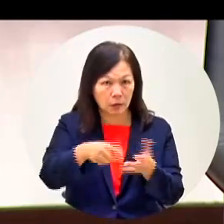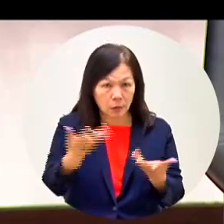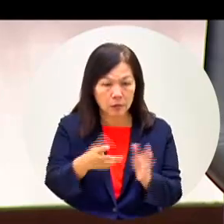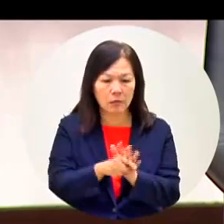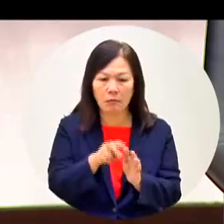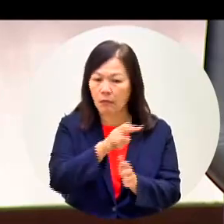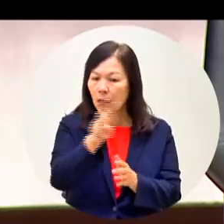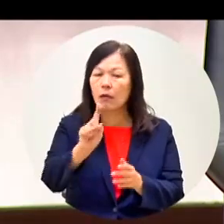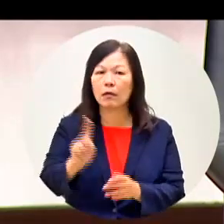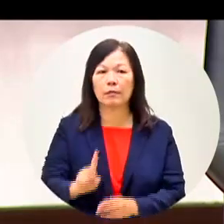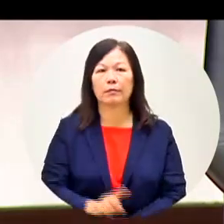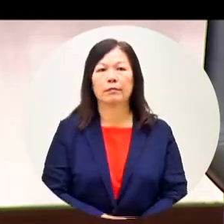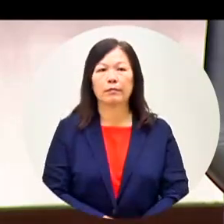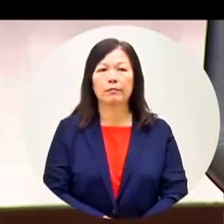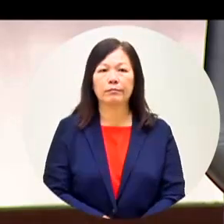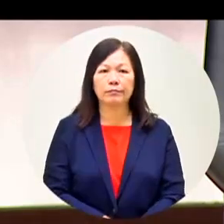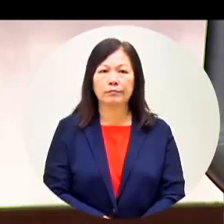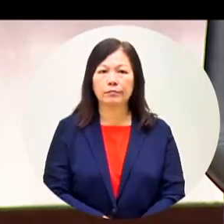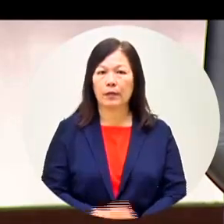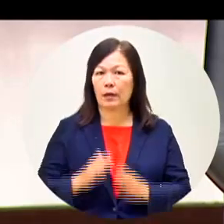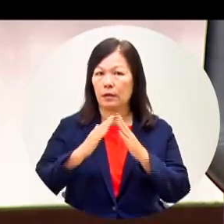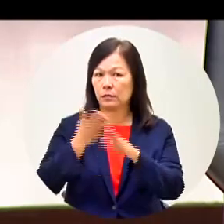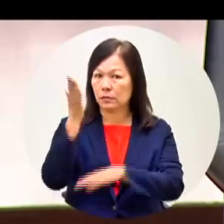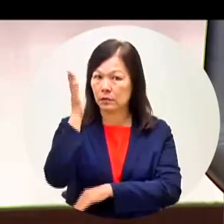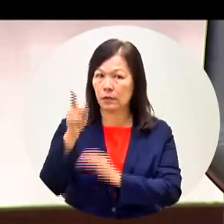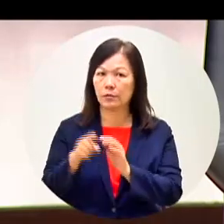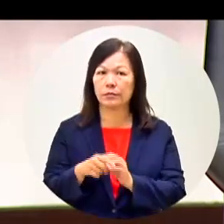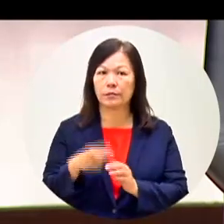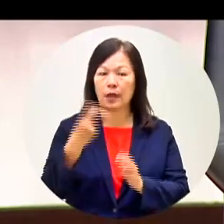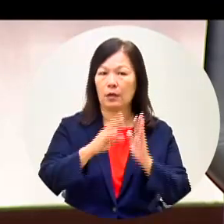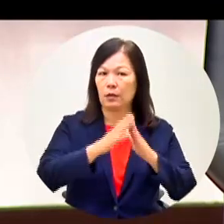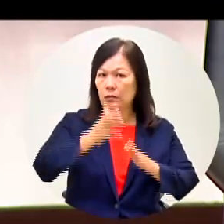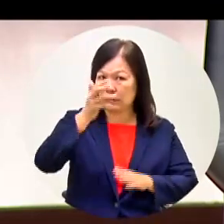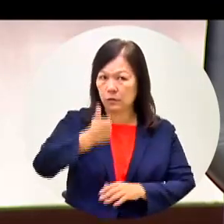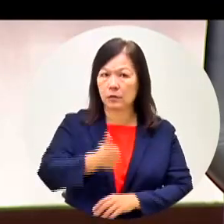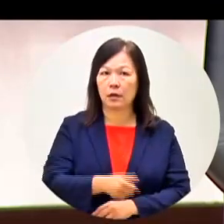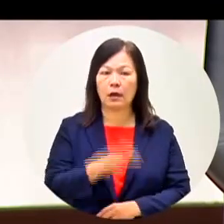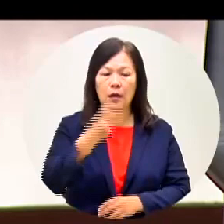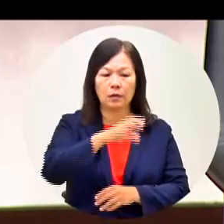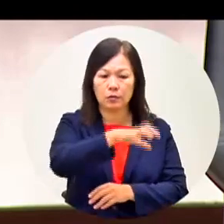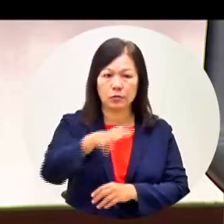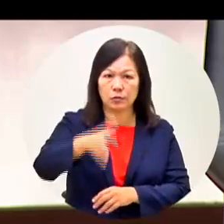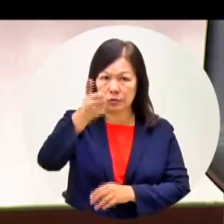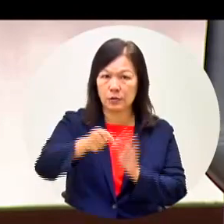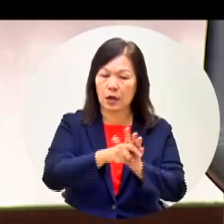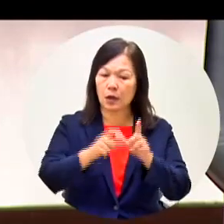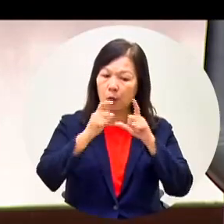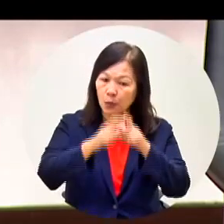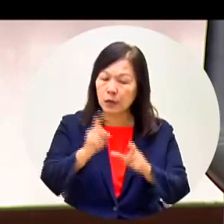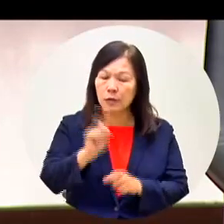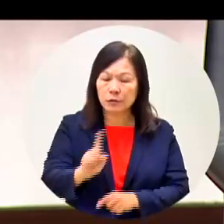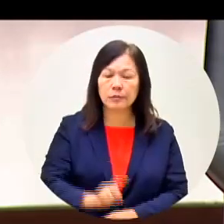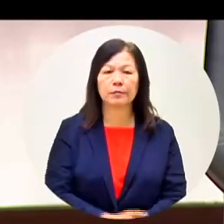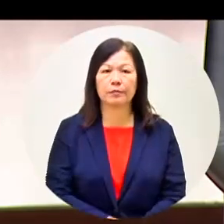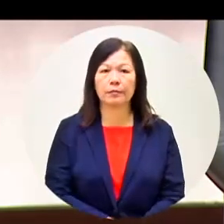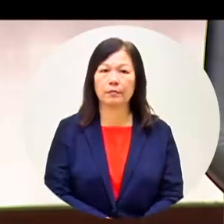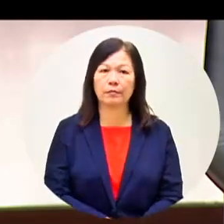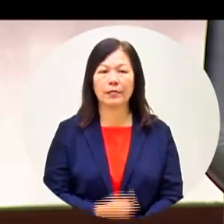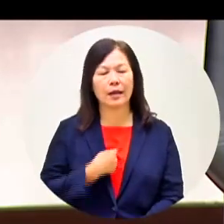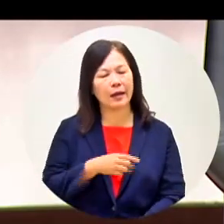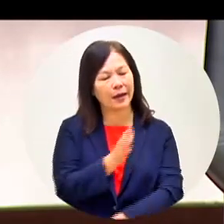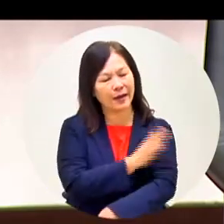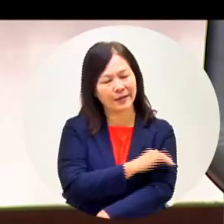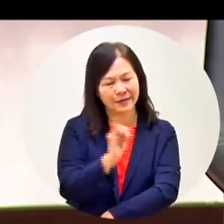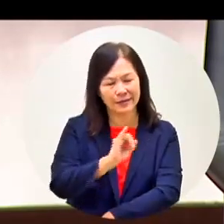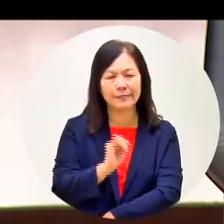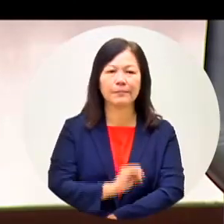市政府甚至市长或是局长们给我们的答案，居然是美雅议员，高雄市的空